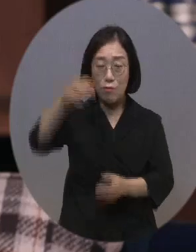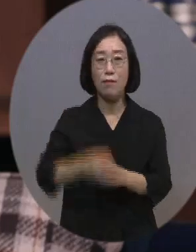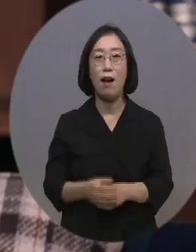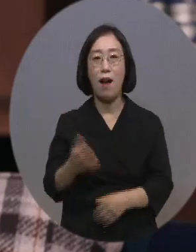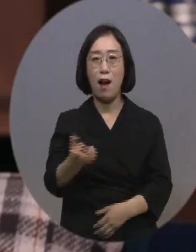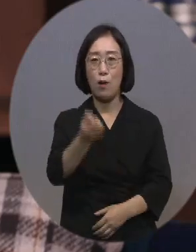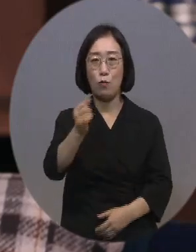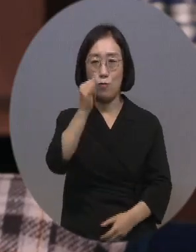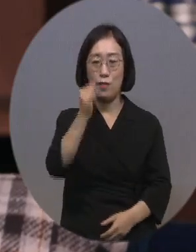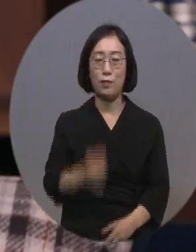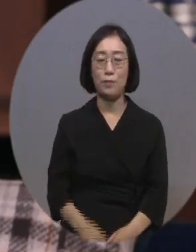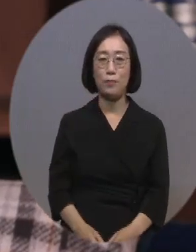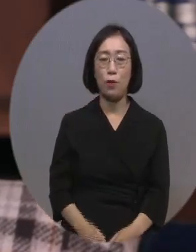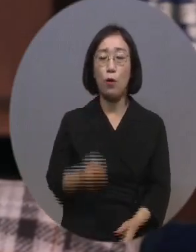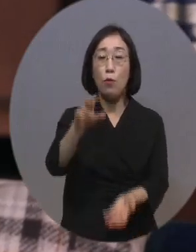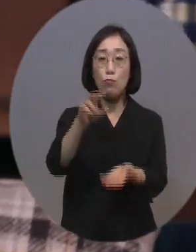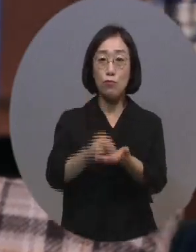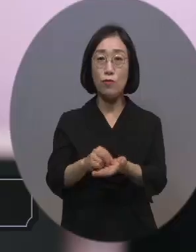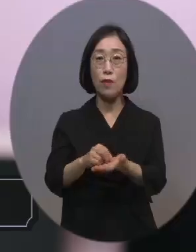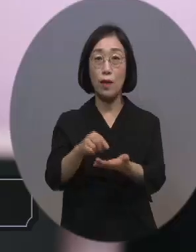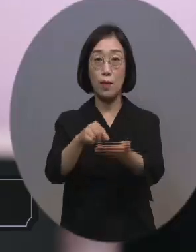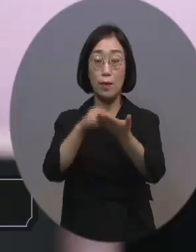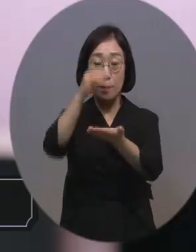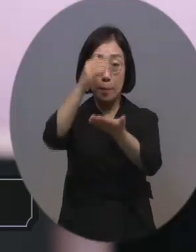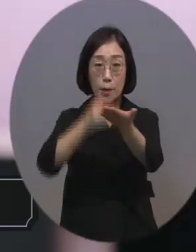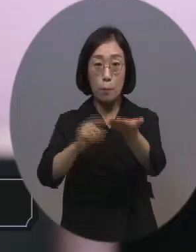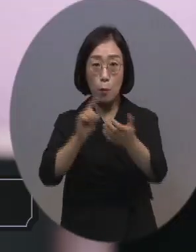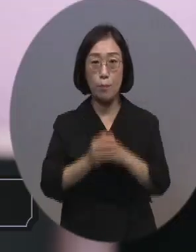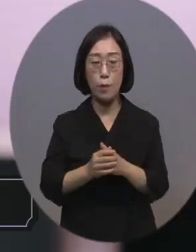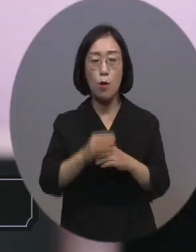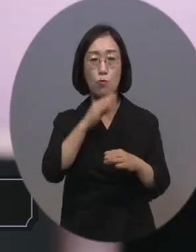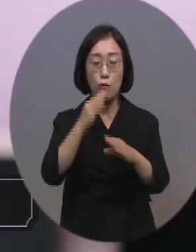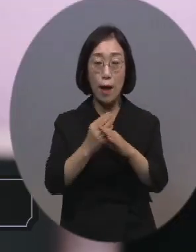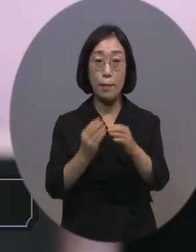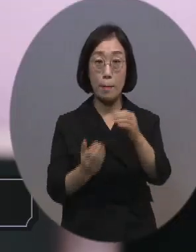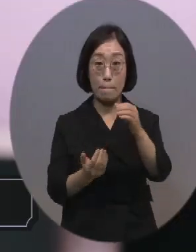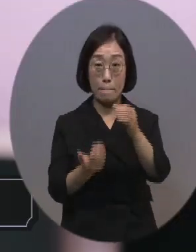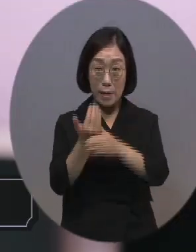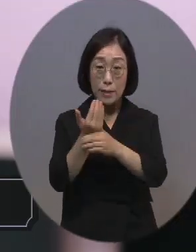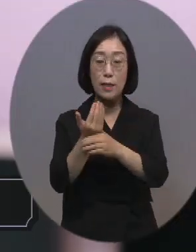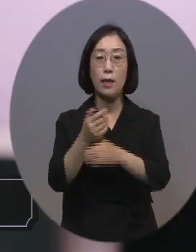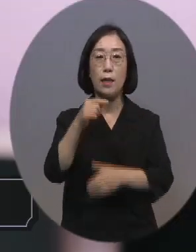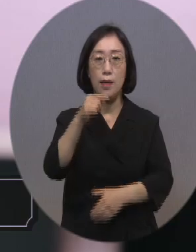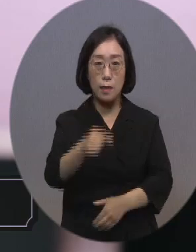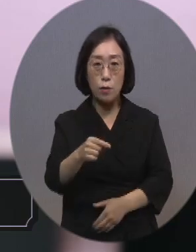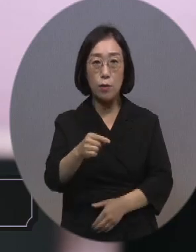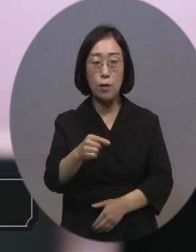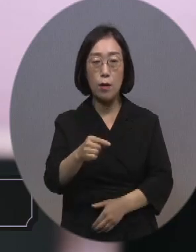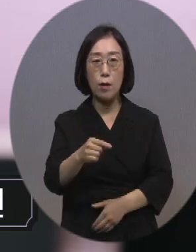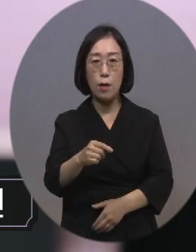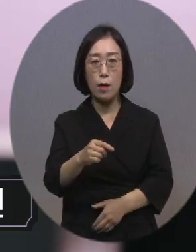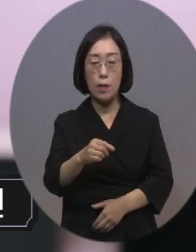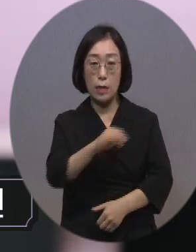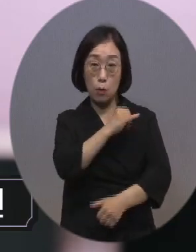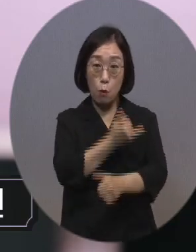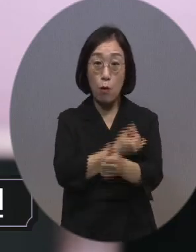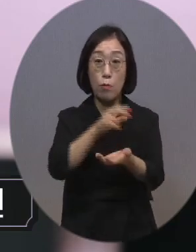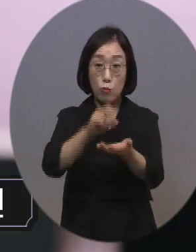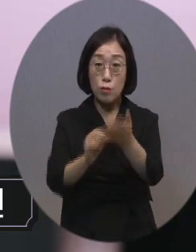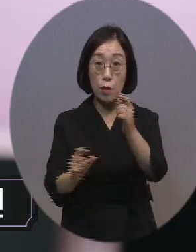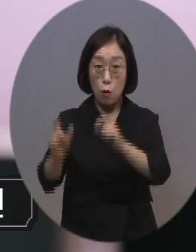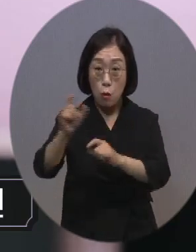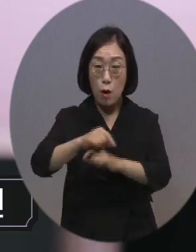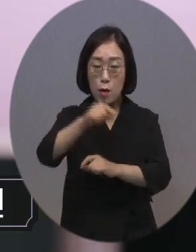어떤 문제들을 이제 기록을 해놨을까요? 북한에서만 발생했었던 인권 침해뿐만 아니라 북한